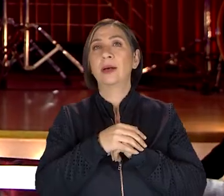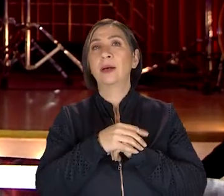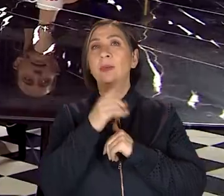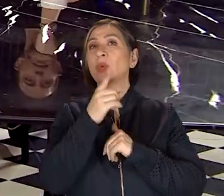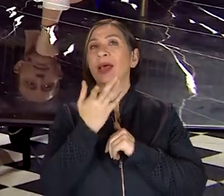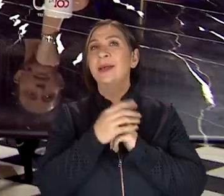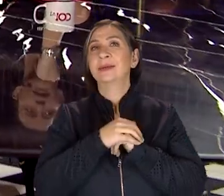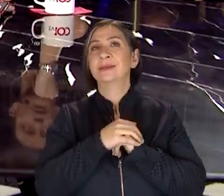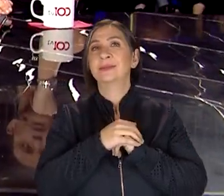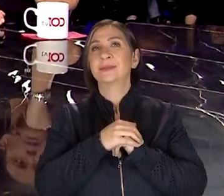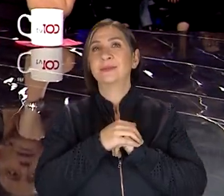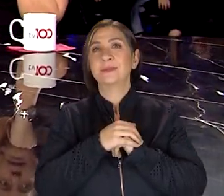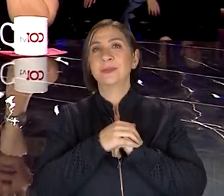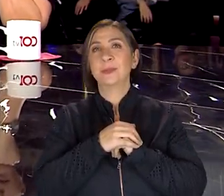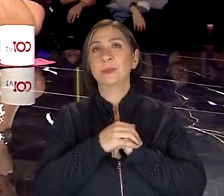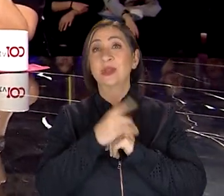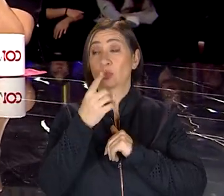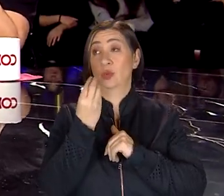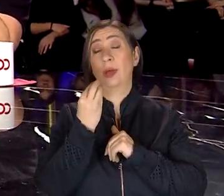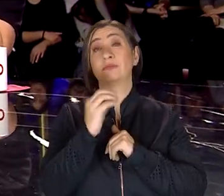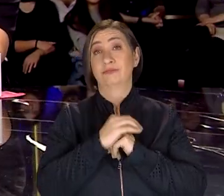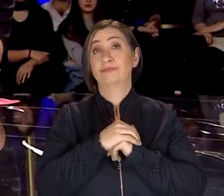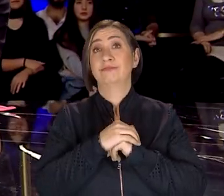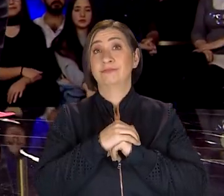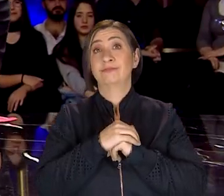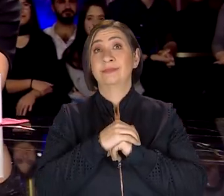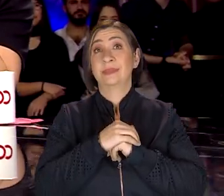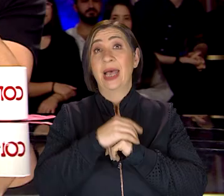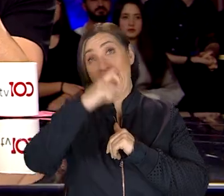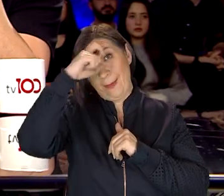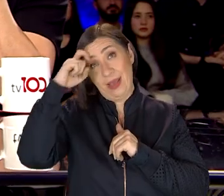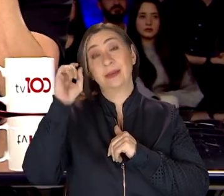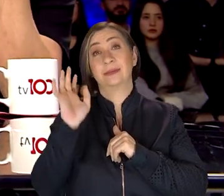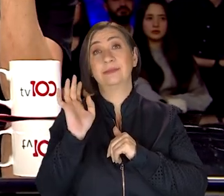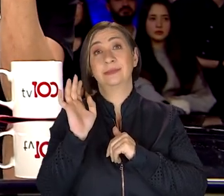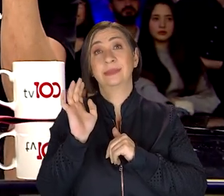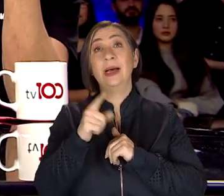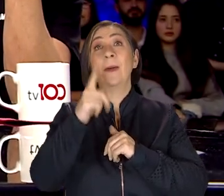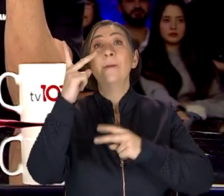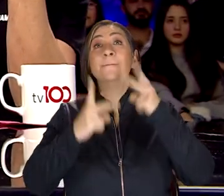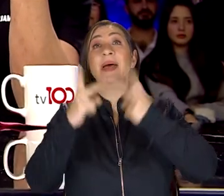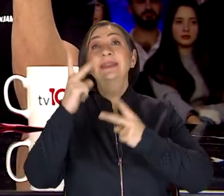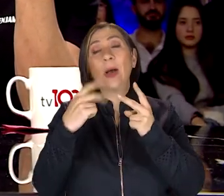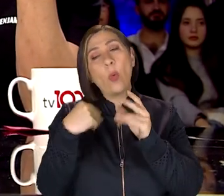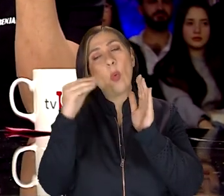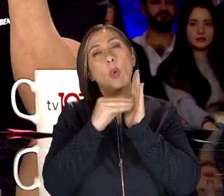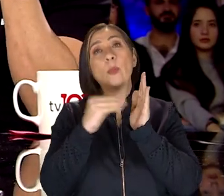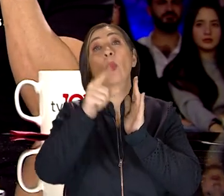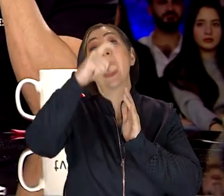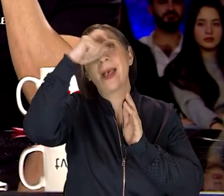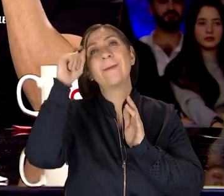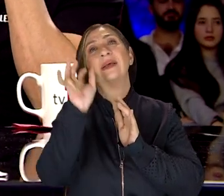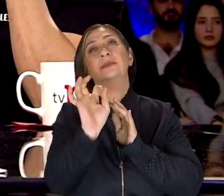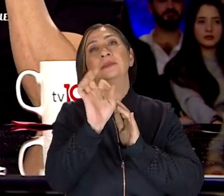Ne? Hangisi o? Bu güzel. Emek. Abi bazen böyle şeyler koyuyorum işte yani. Hani emek ama